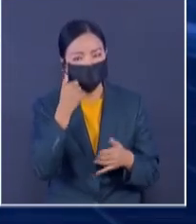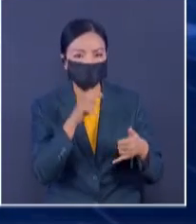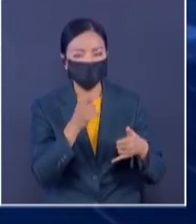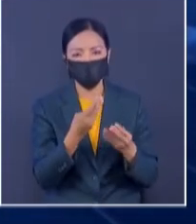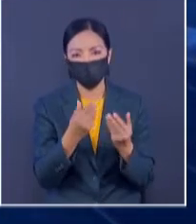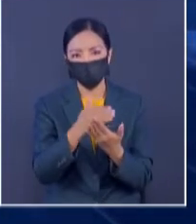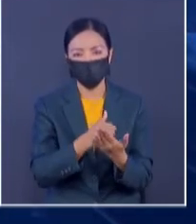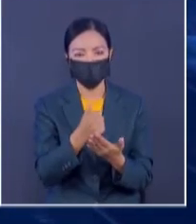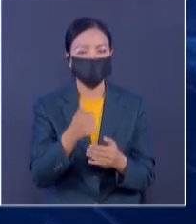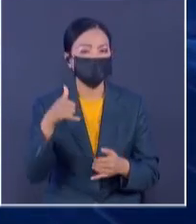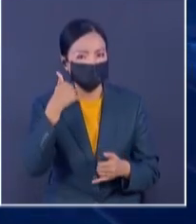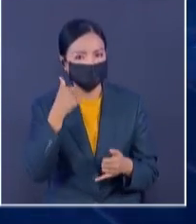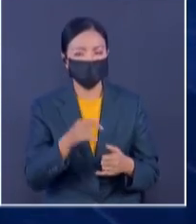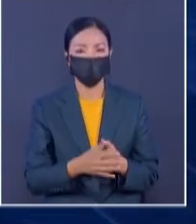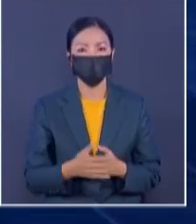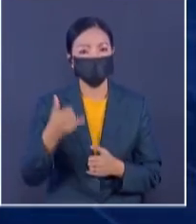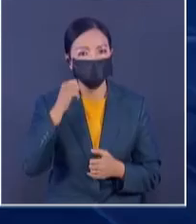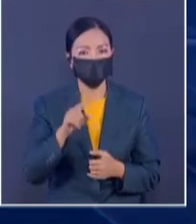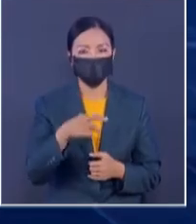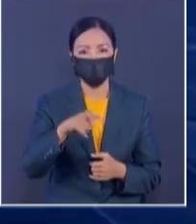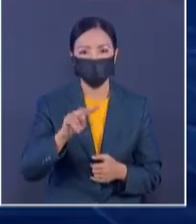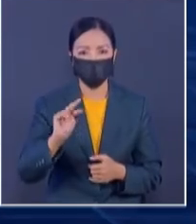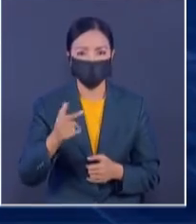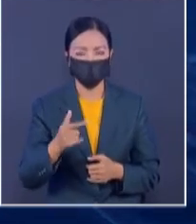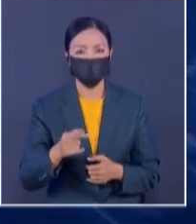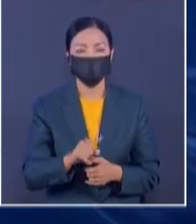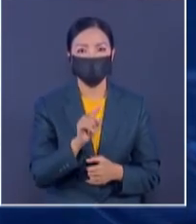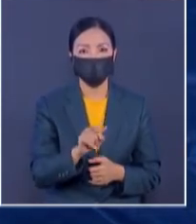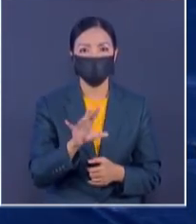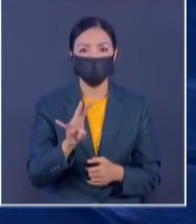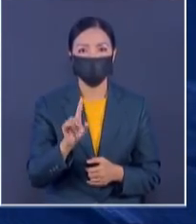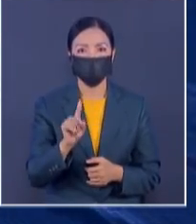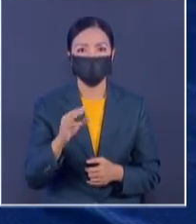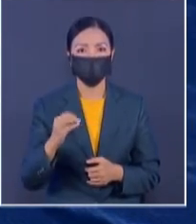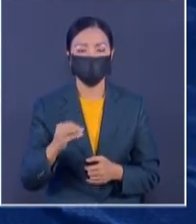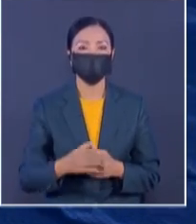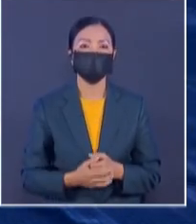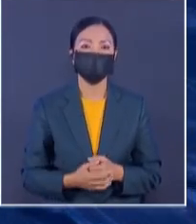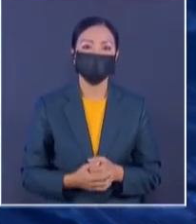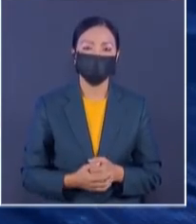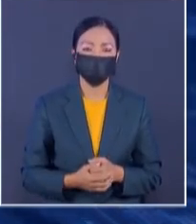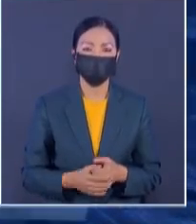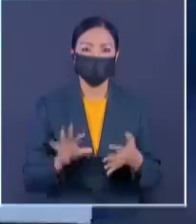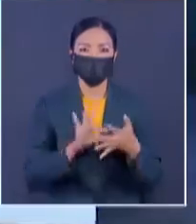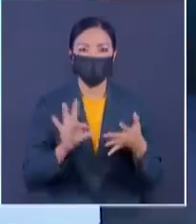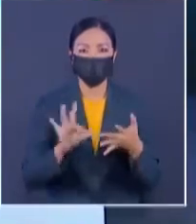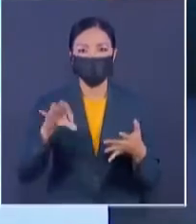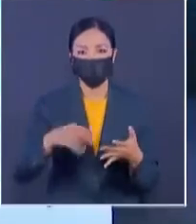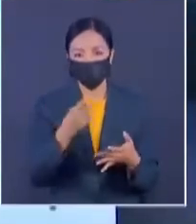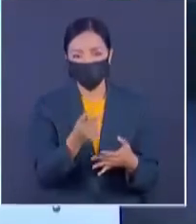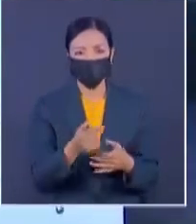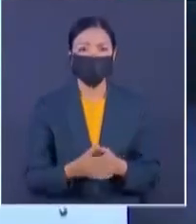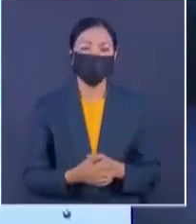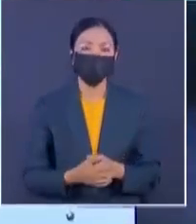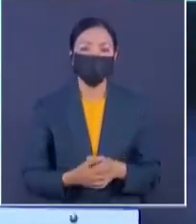มเติมได้นะครับติดต่อเข้าไปที่สายด่วนปปง.ก็ได้นะครับ1710นะครับอย่างคอนโดมิเนียมเนี่ยก็ติดต่อ